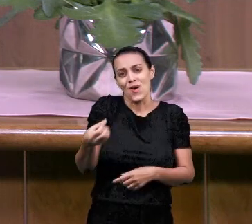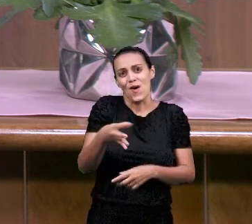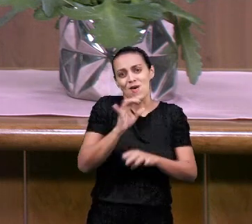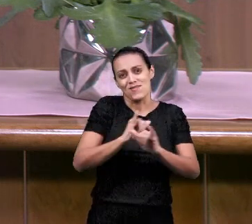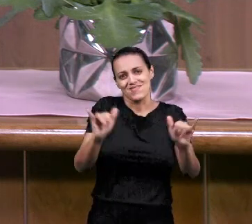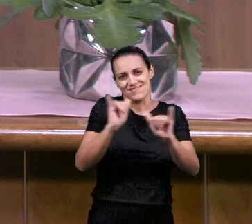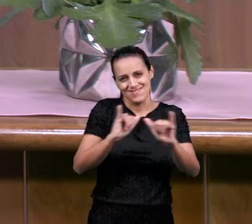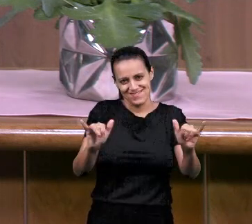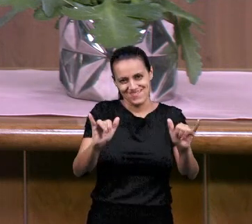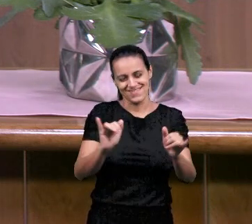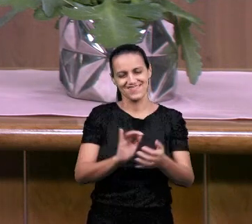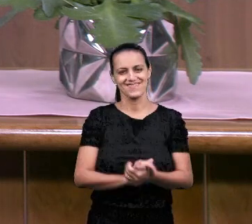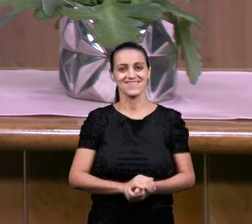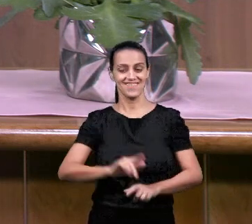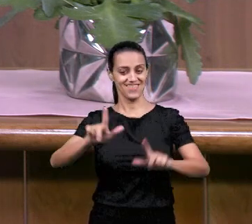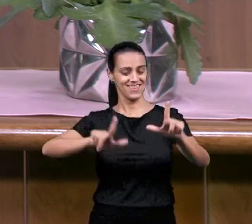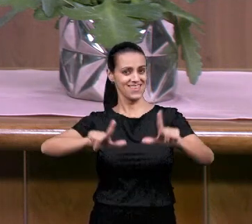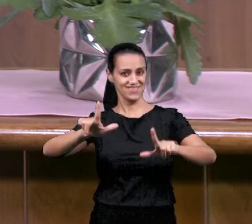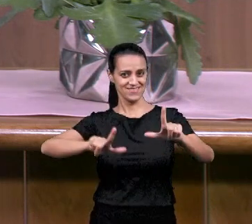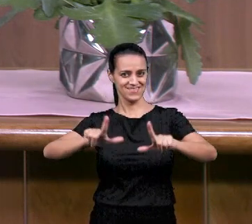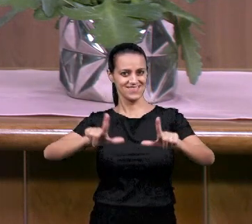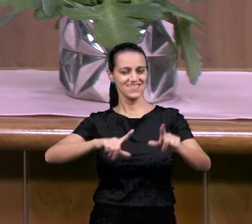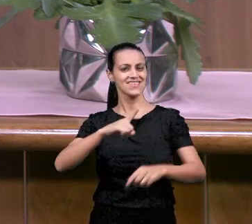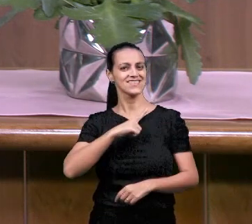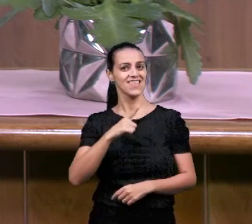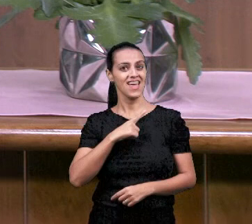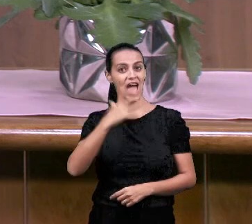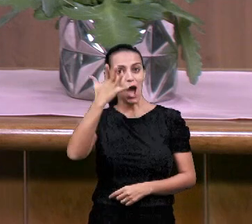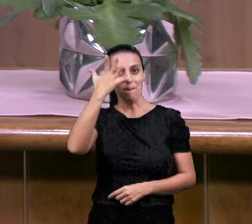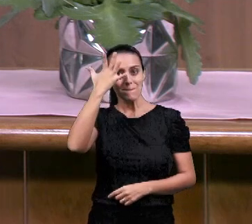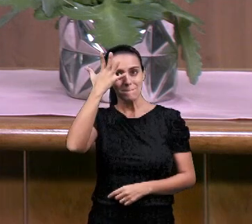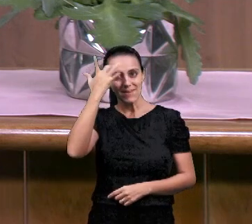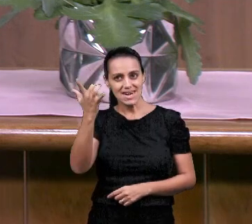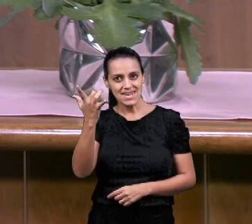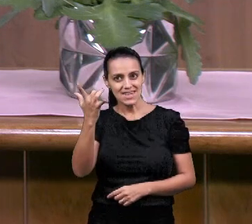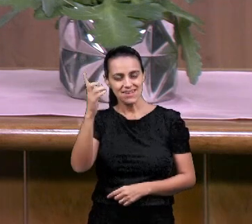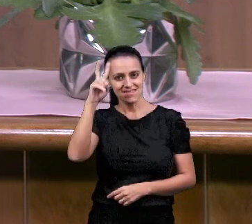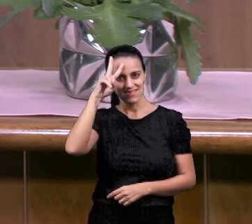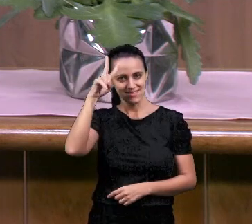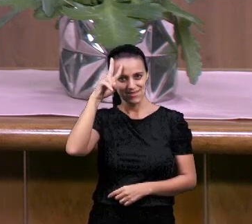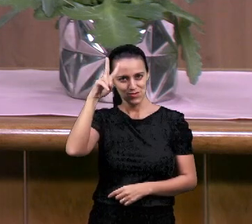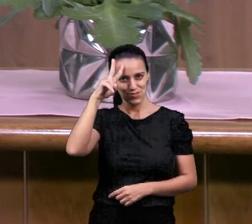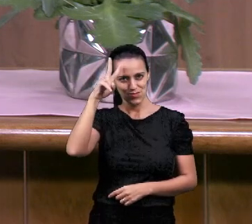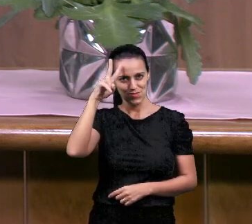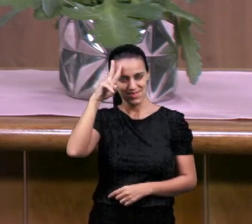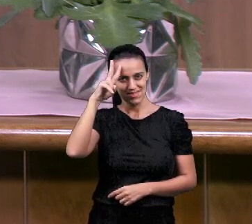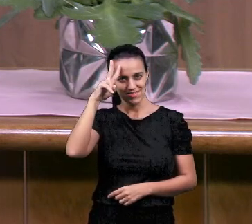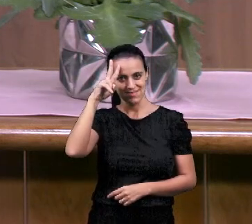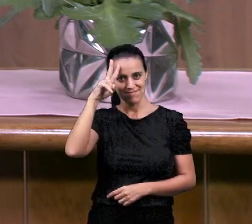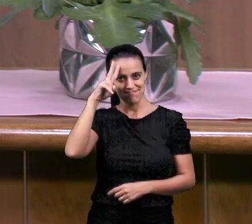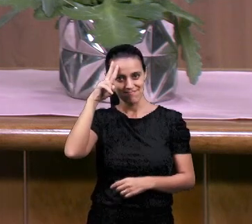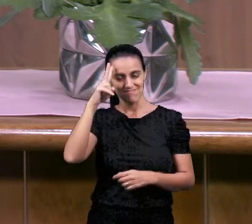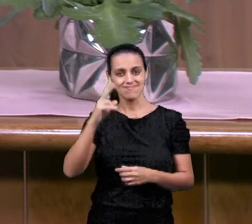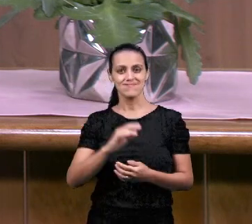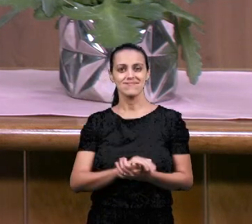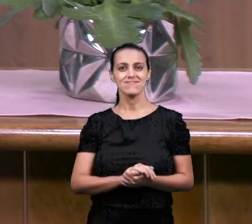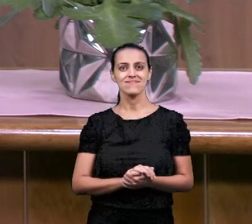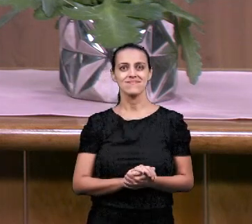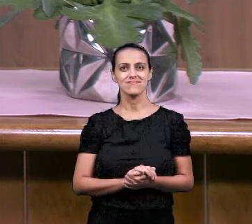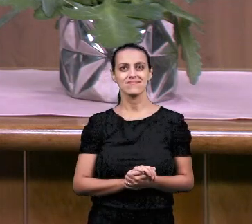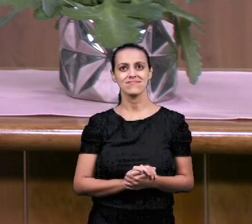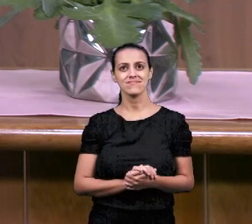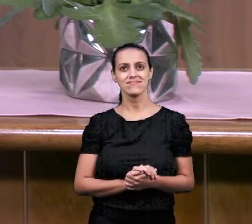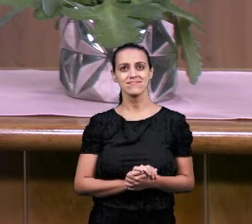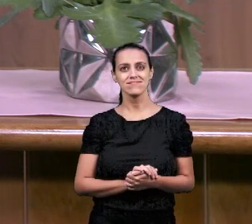nous avons beaucoup de nouveautés à raconter. Encore sur la télé, à partir de demain, lundi, et